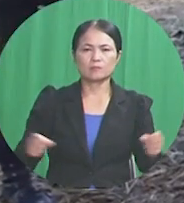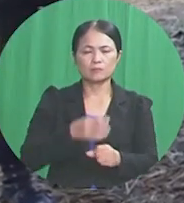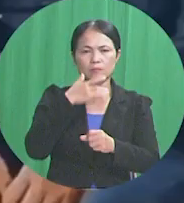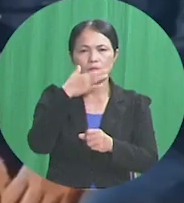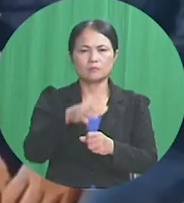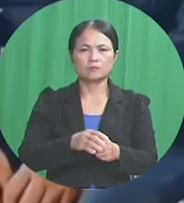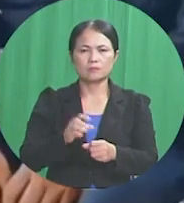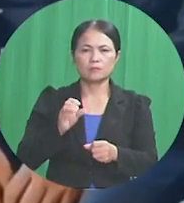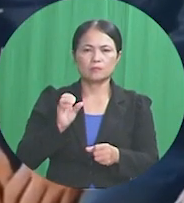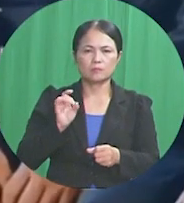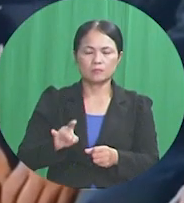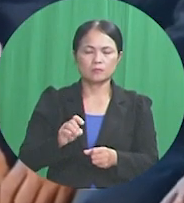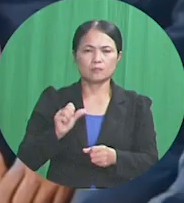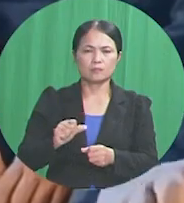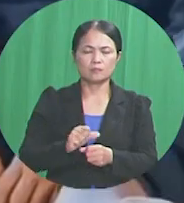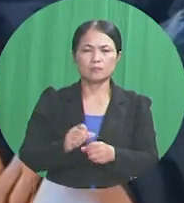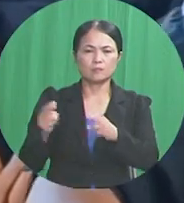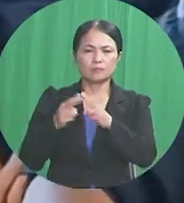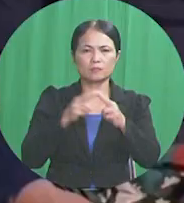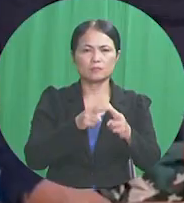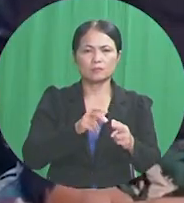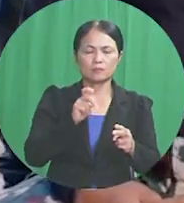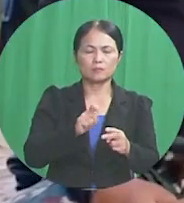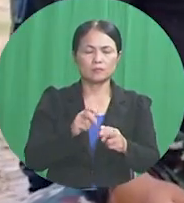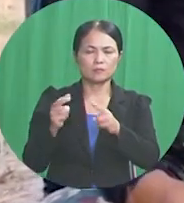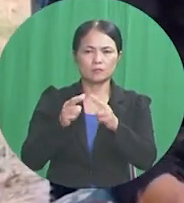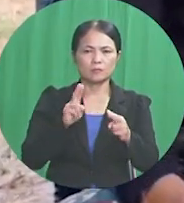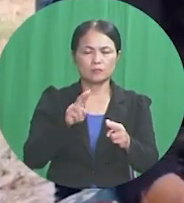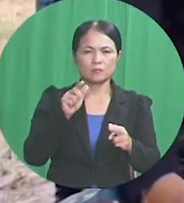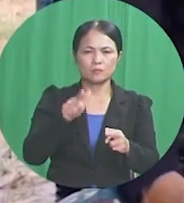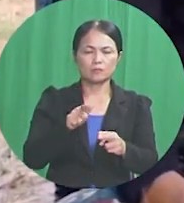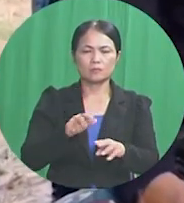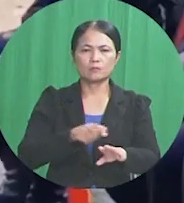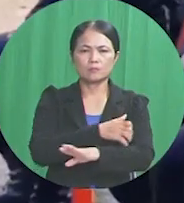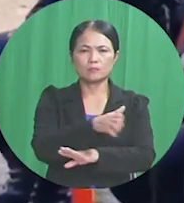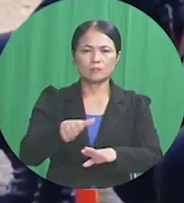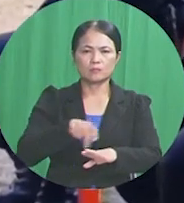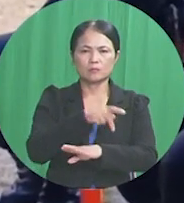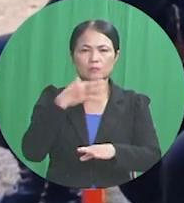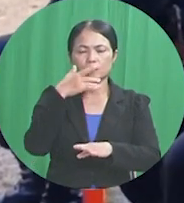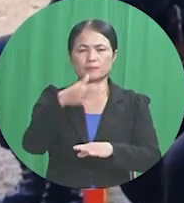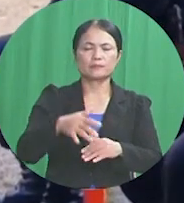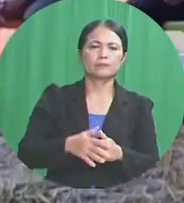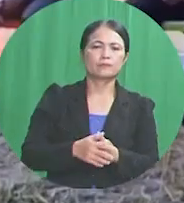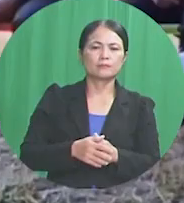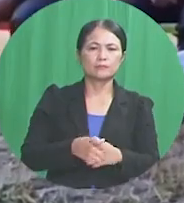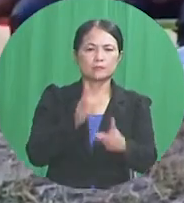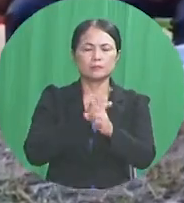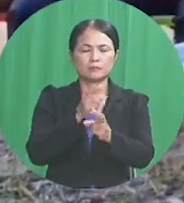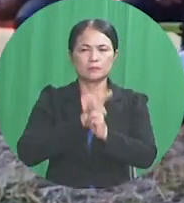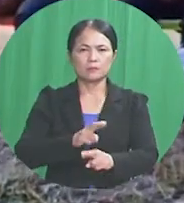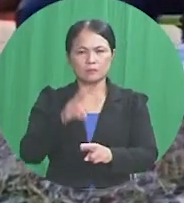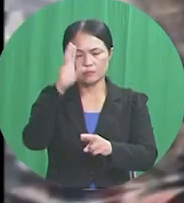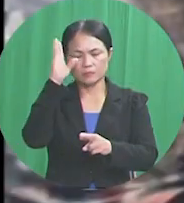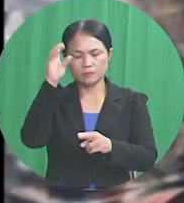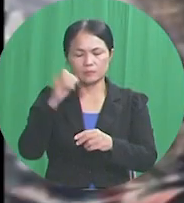ดโปรตาลีสัตว์ขนมพูมกอกจองคุมโอจรสระกเปรนุบไฮต์ประเสริฐนุตามระบายการระบาย